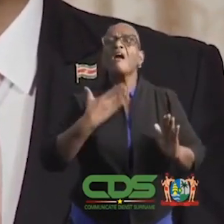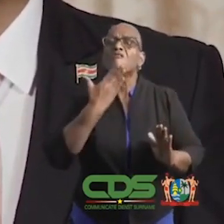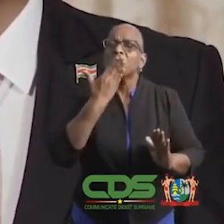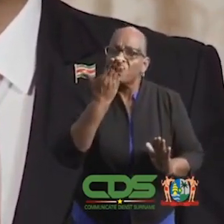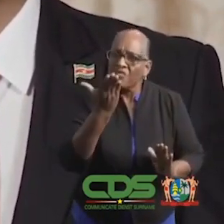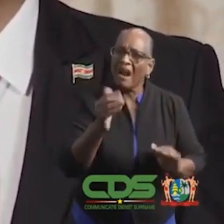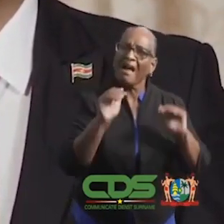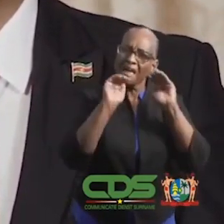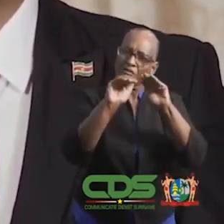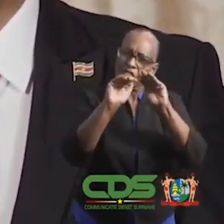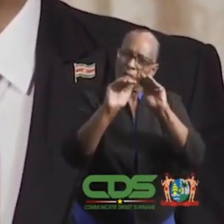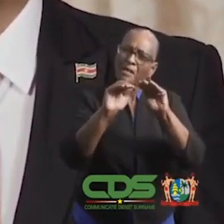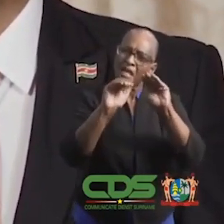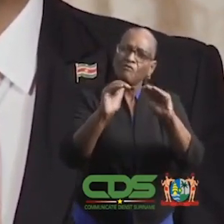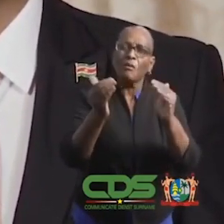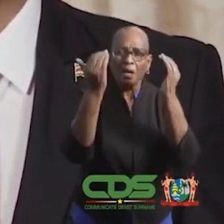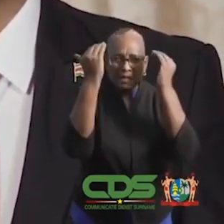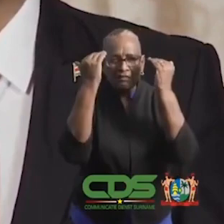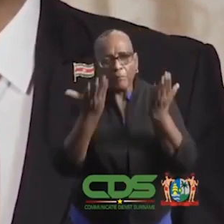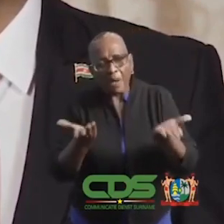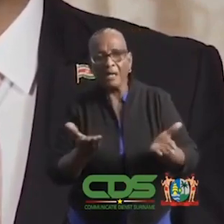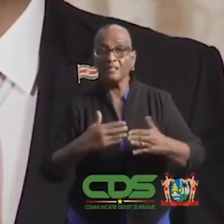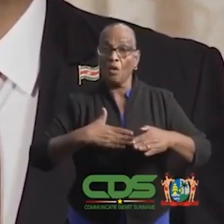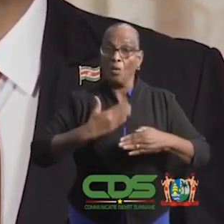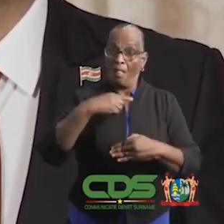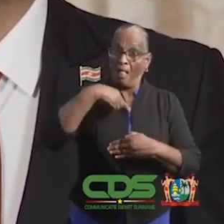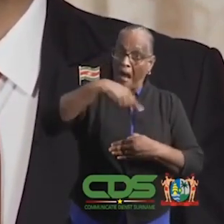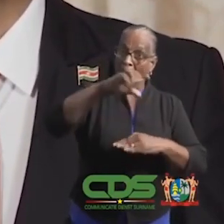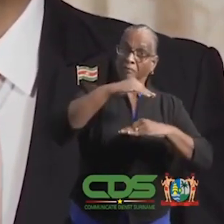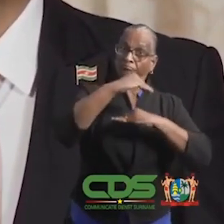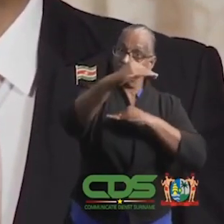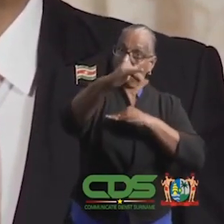mogelijk te laten informeren indien u plannen hebt om te reizen.